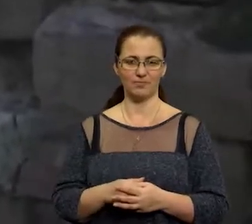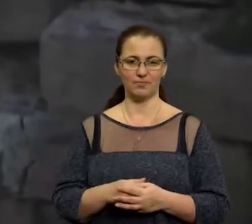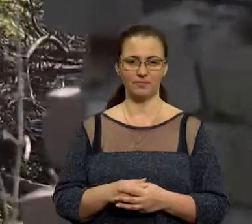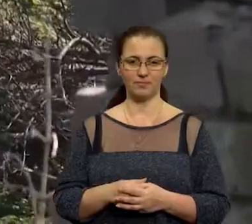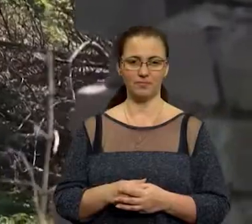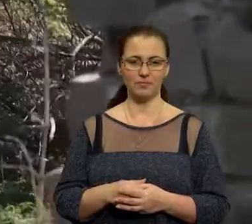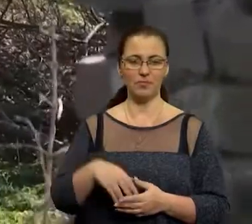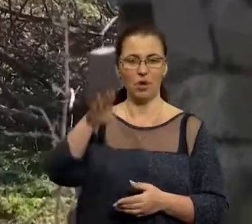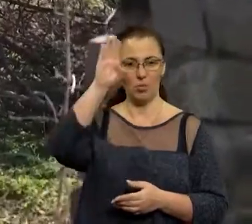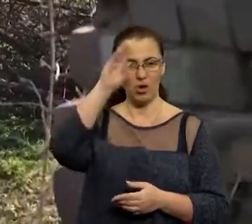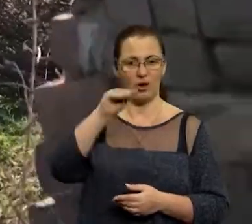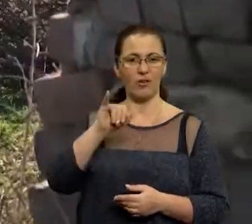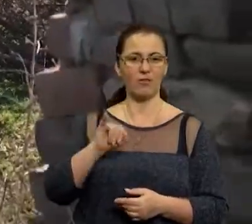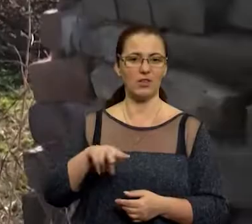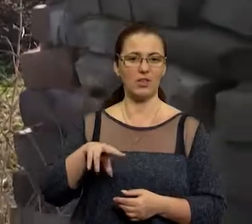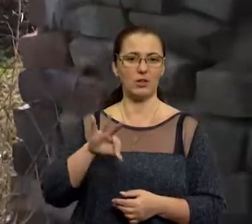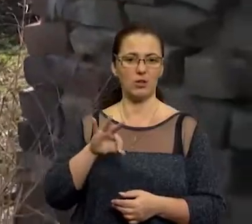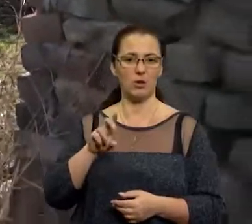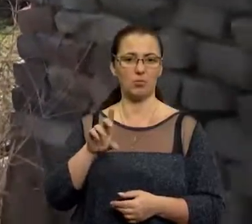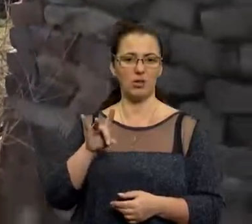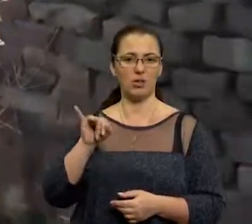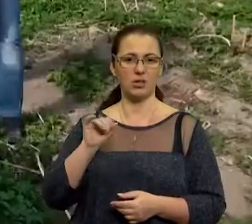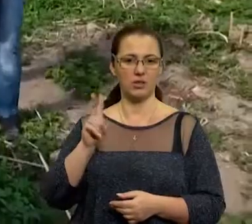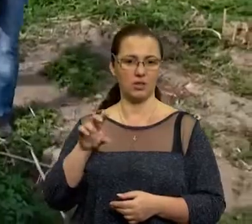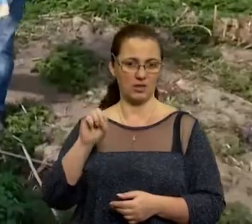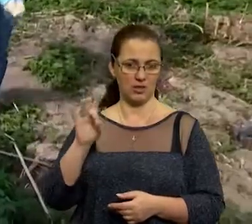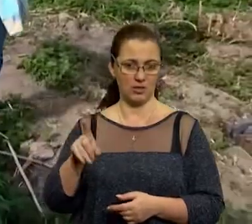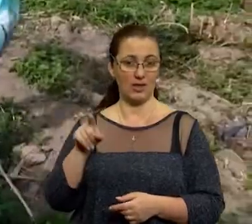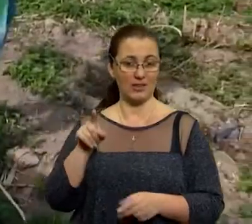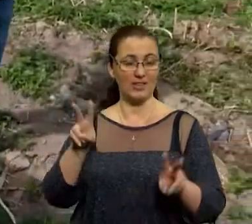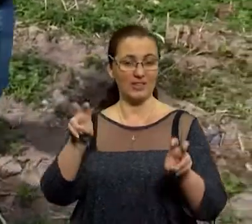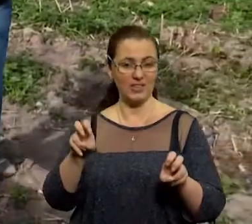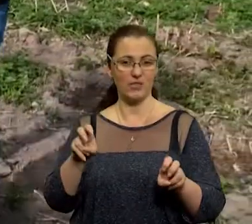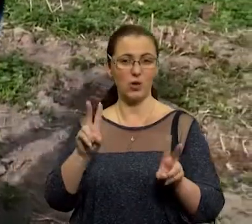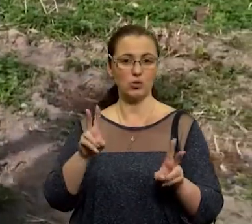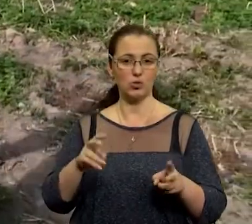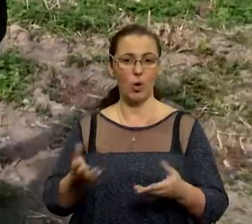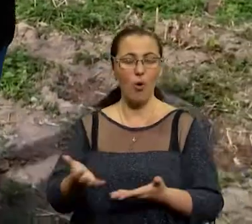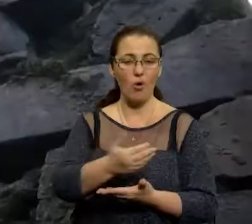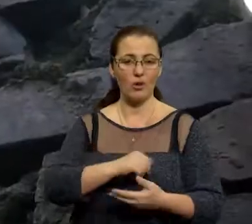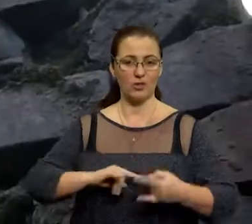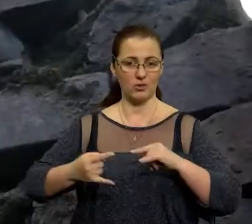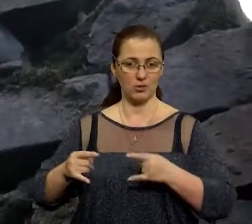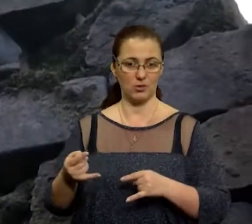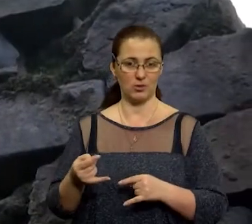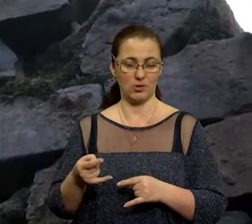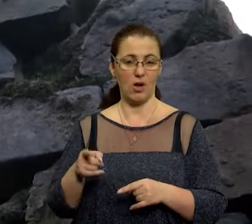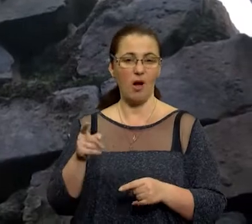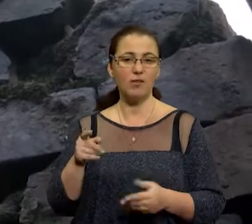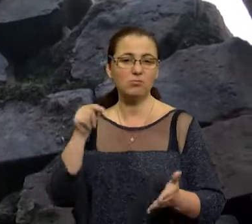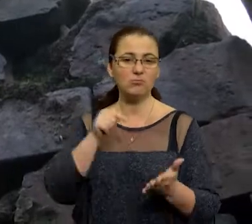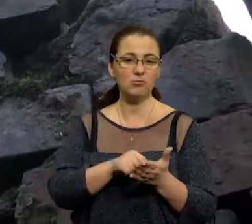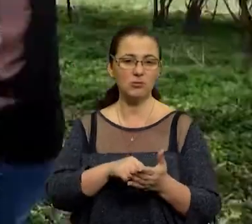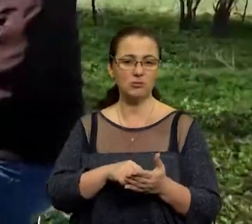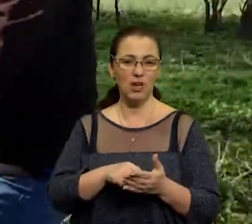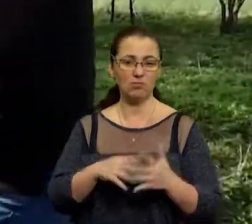Він філобрікер. Так називають людей, які колекціонують рідкісну цеглу. На околиці Біберки він натрапляє на руїни старого будинку і одразу